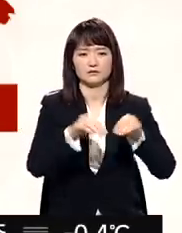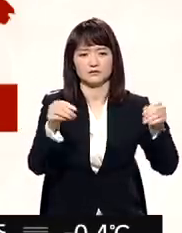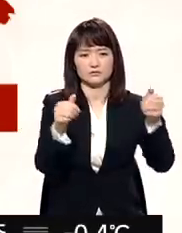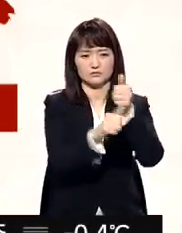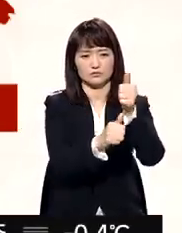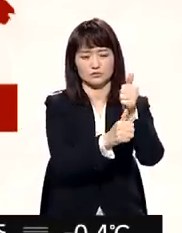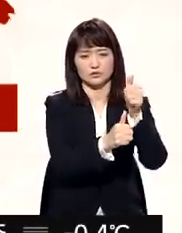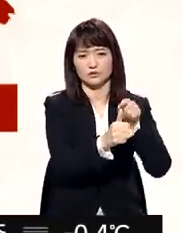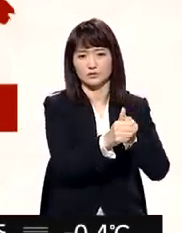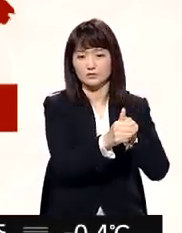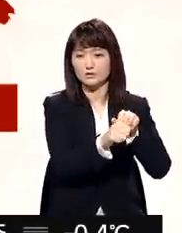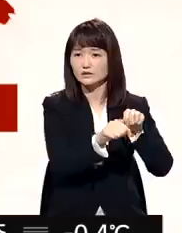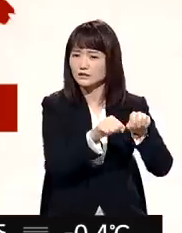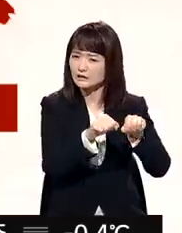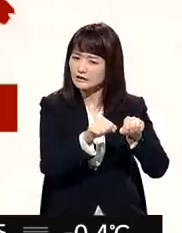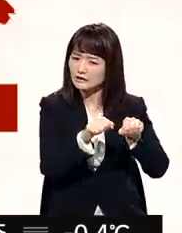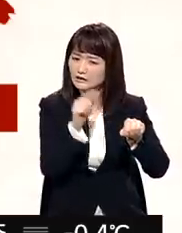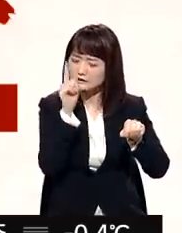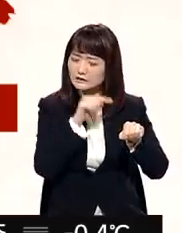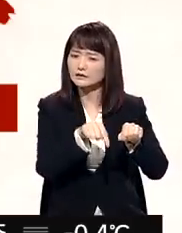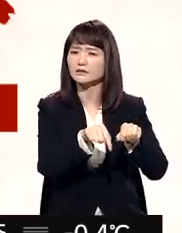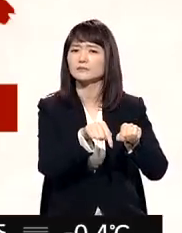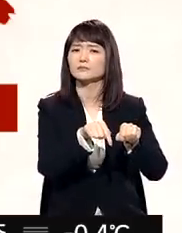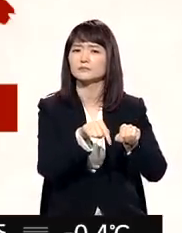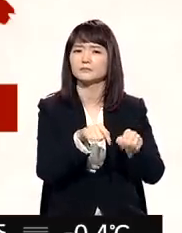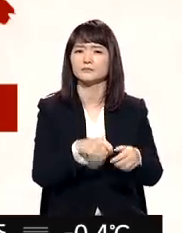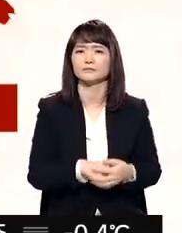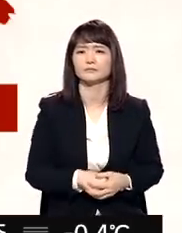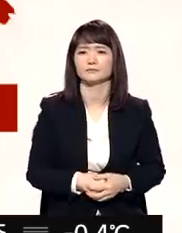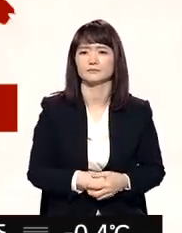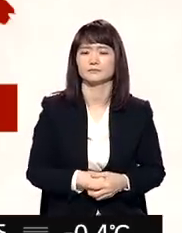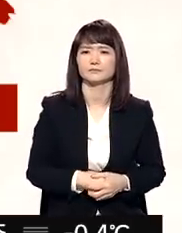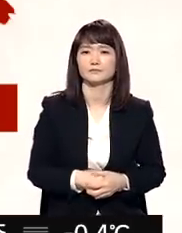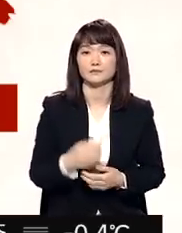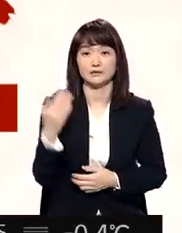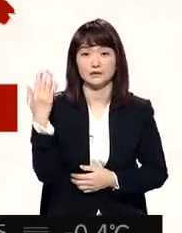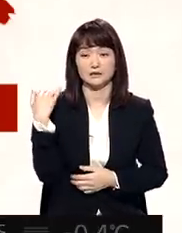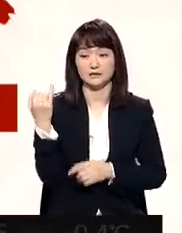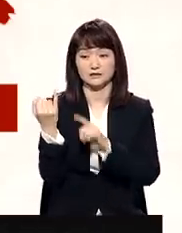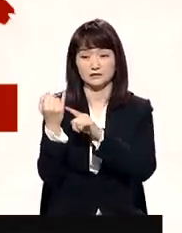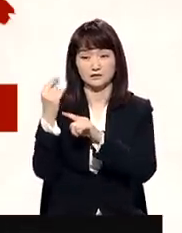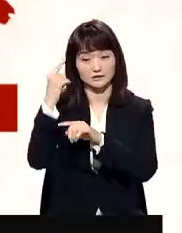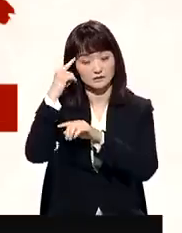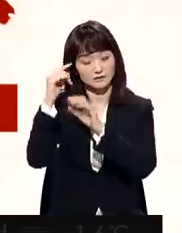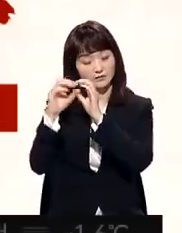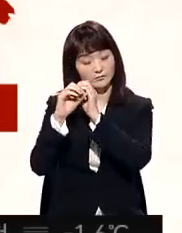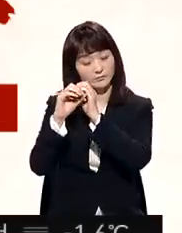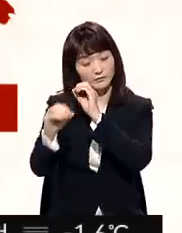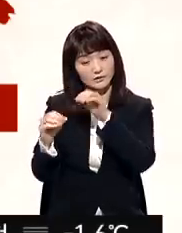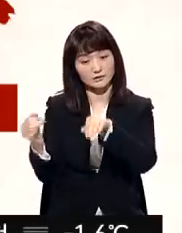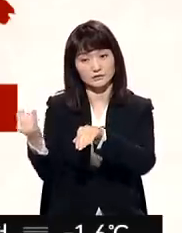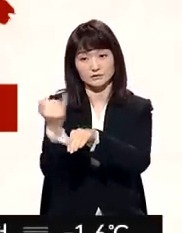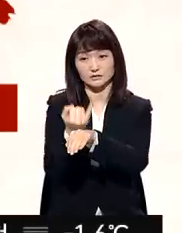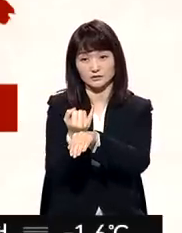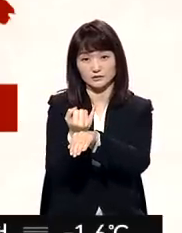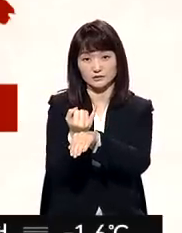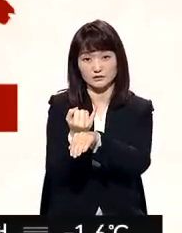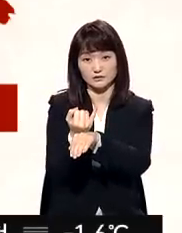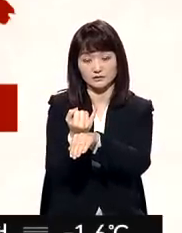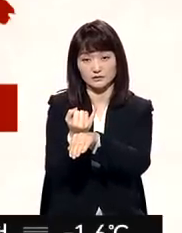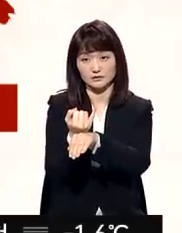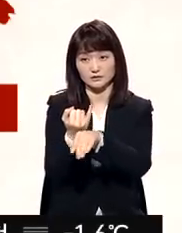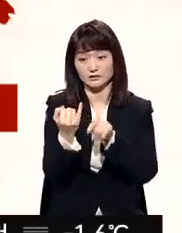행태가 정말 좀 나쁘다고 말할 수밖에 없는게 아까 제가 의식을 잃은 그 차안에서 부원장이 알리바이를 확인하기